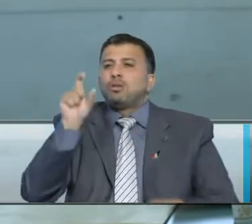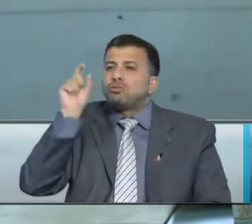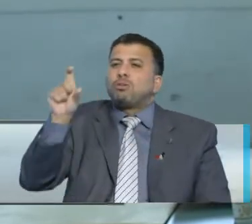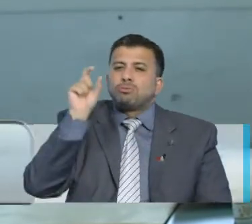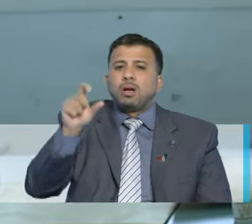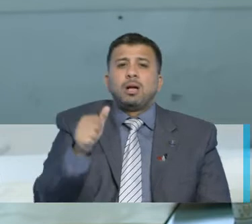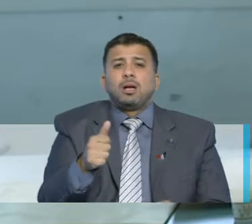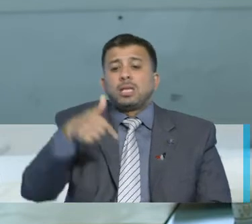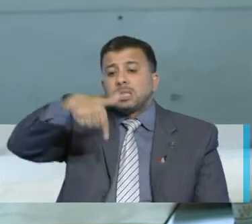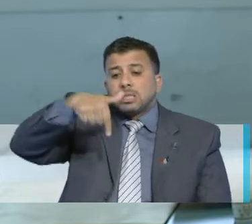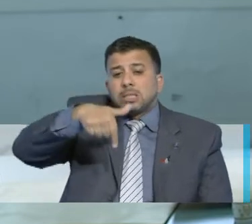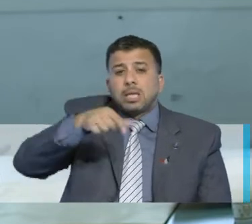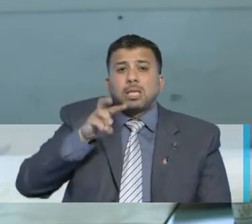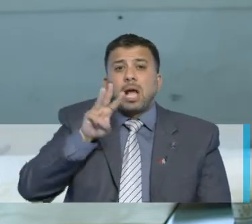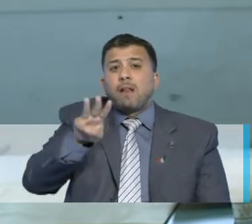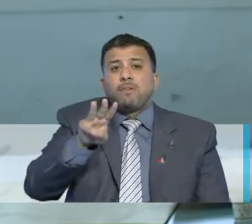عني